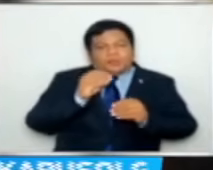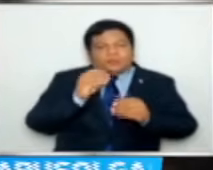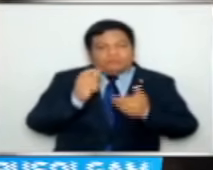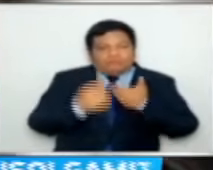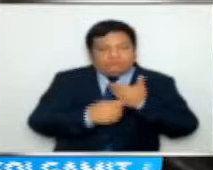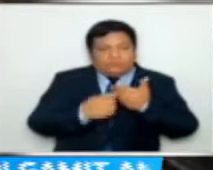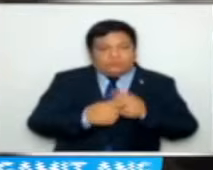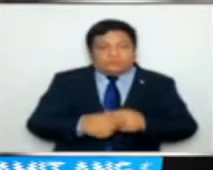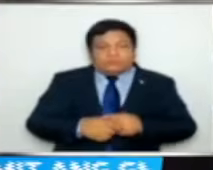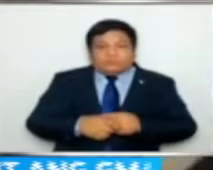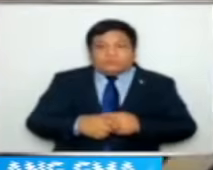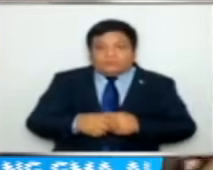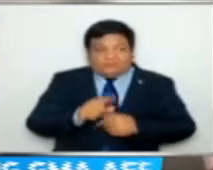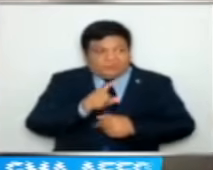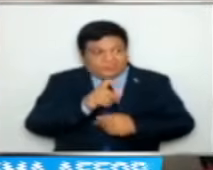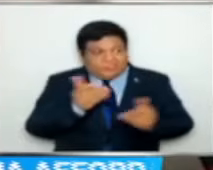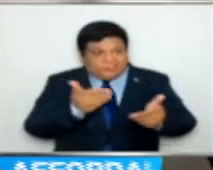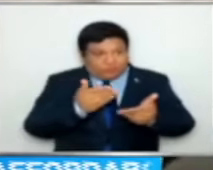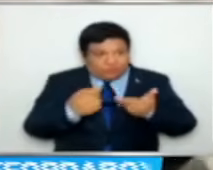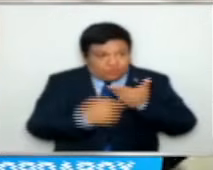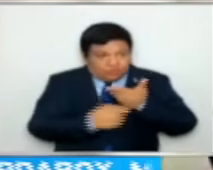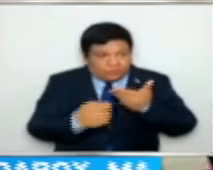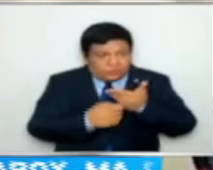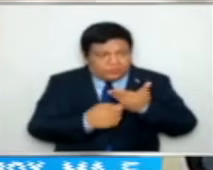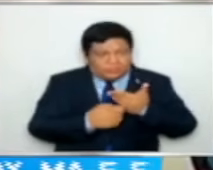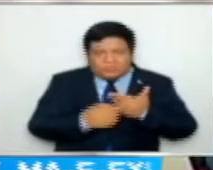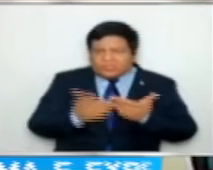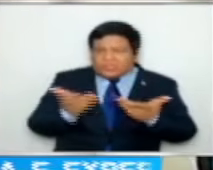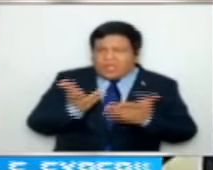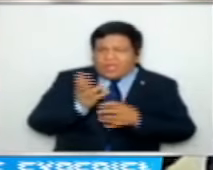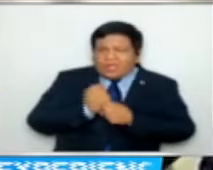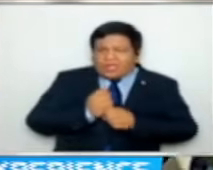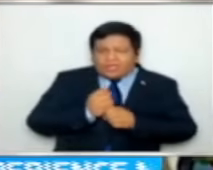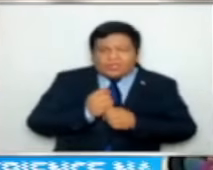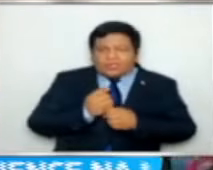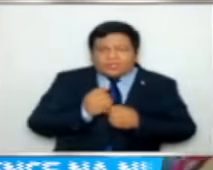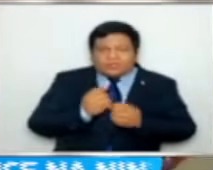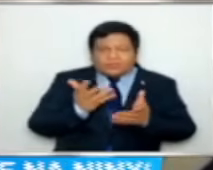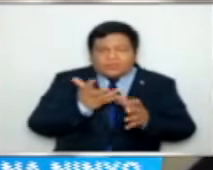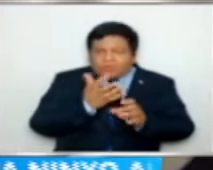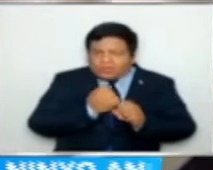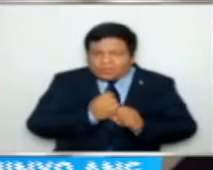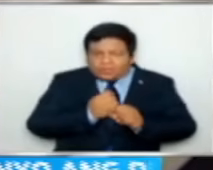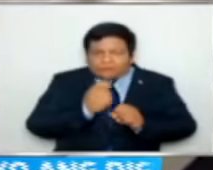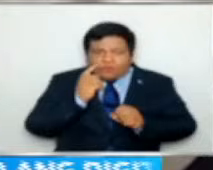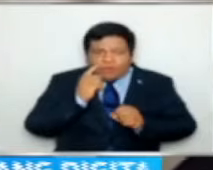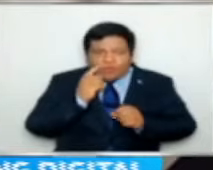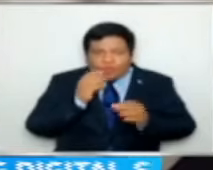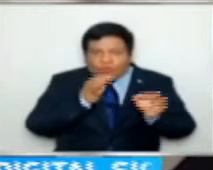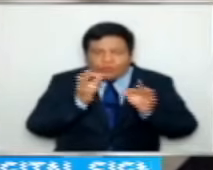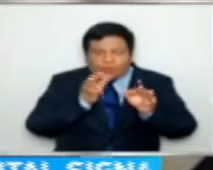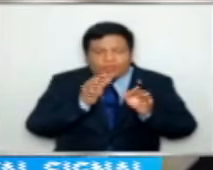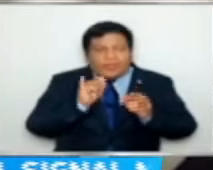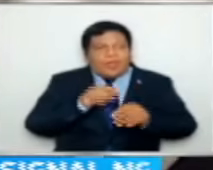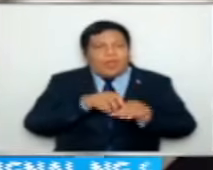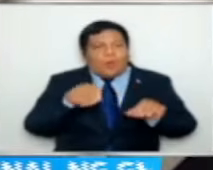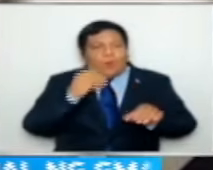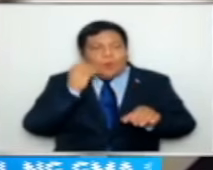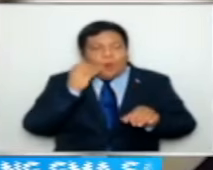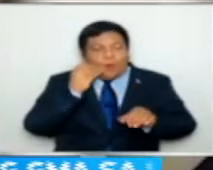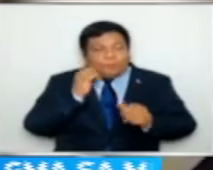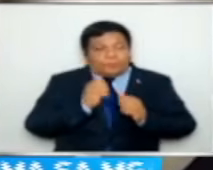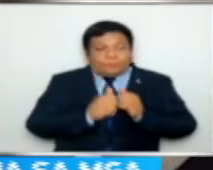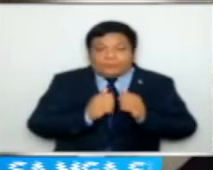Oo. Saan ka naman kumukuha ng supply? Sa kapitbahay lang, sir. So ikaw, taga-kuha ng